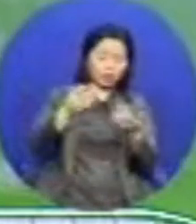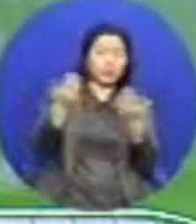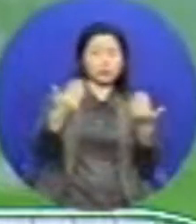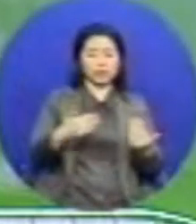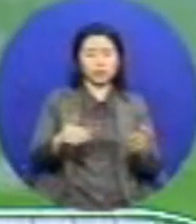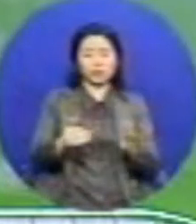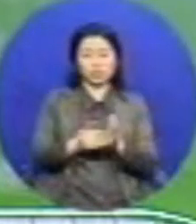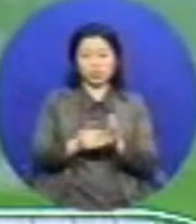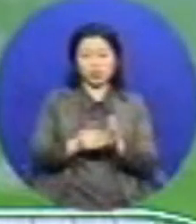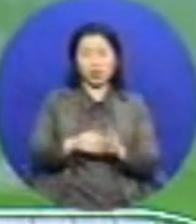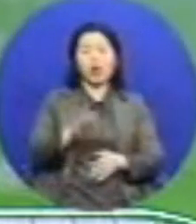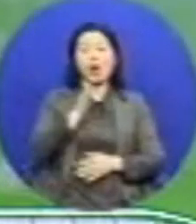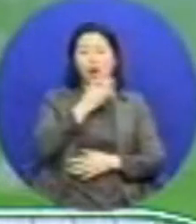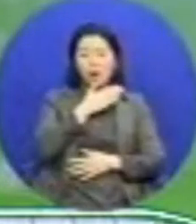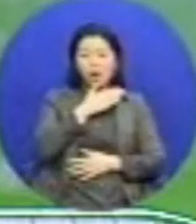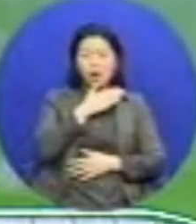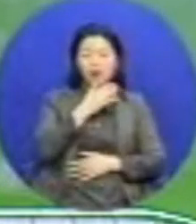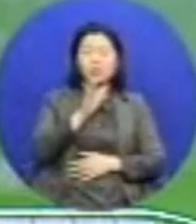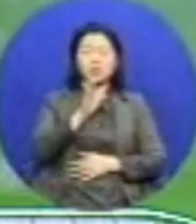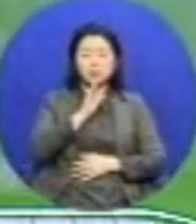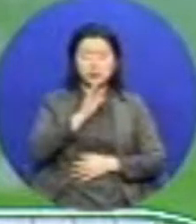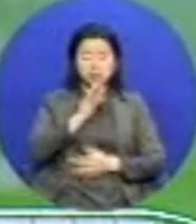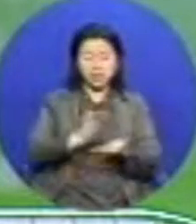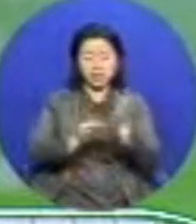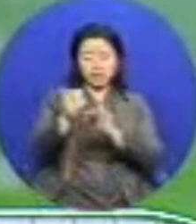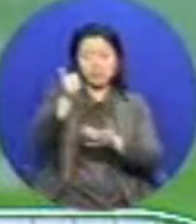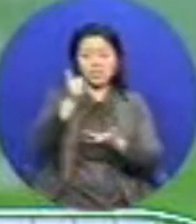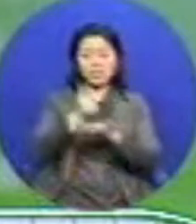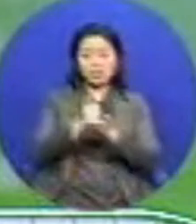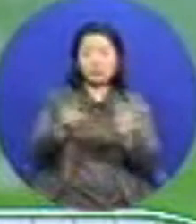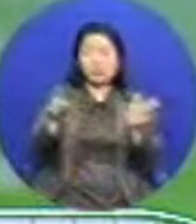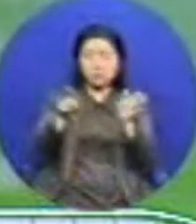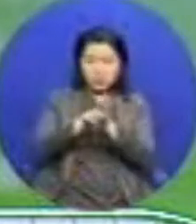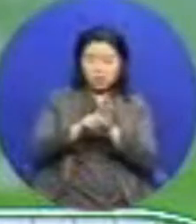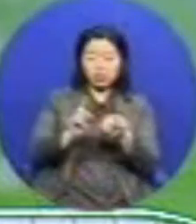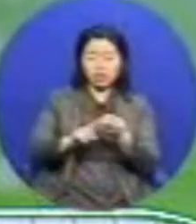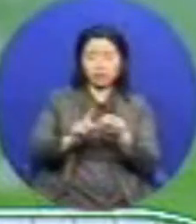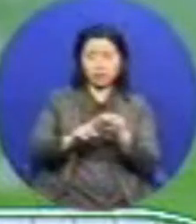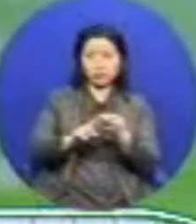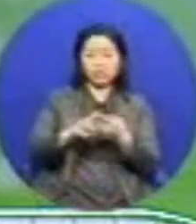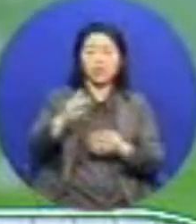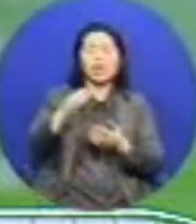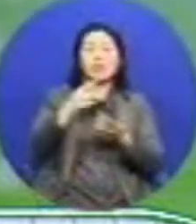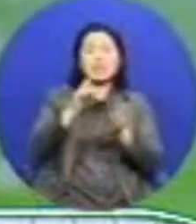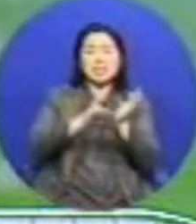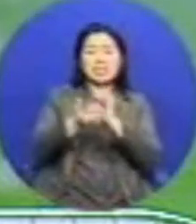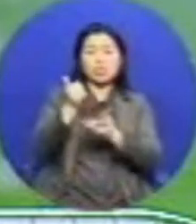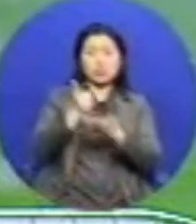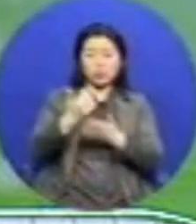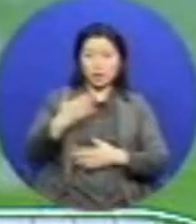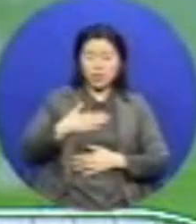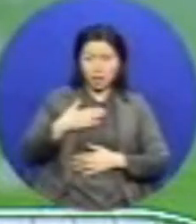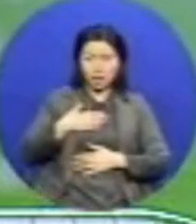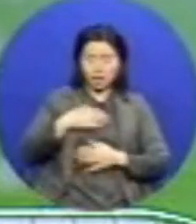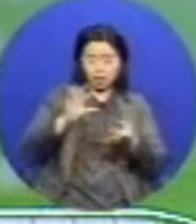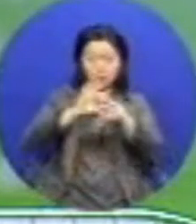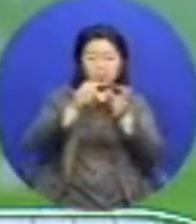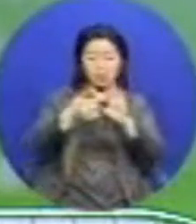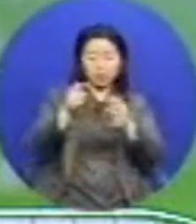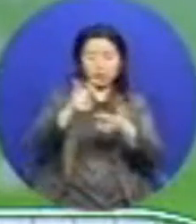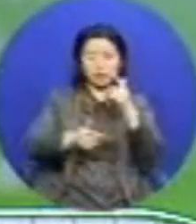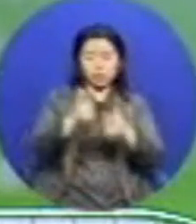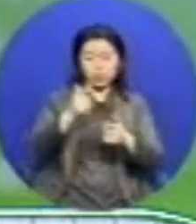그렇구나 예수님을 믿는다는 것은 예수님과 내가 포도 남하고 가지처럼 하나가 는 뜻이 구나